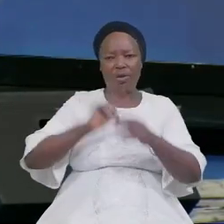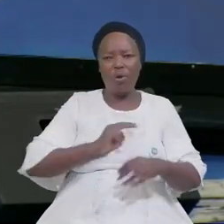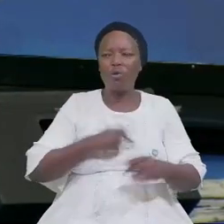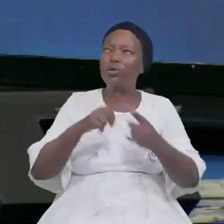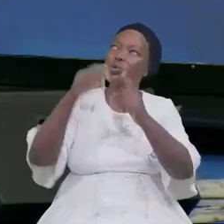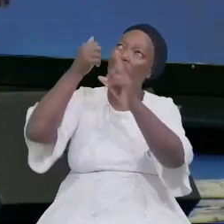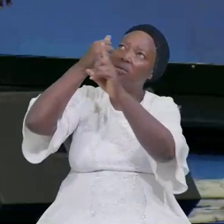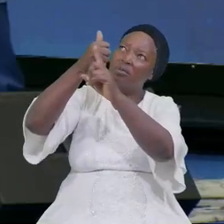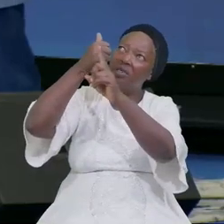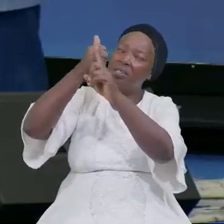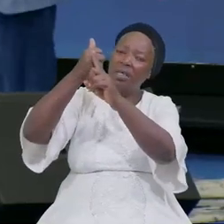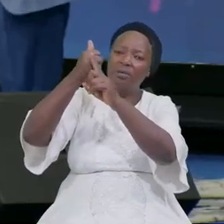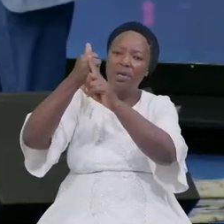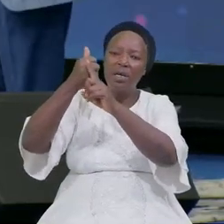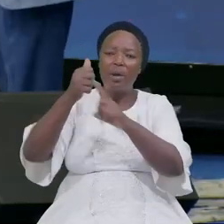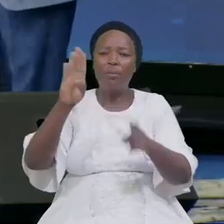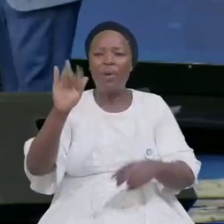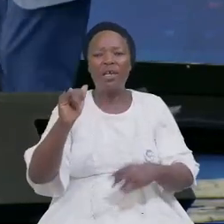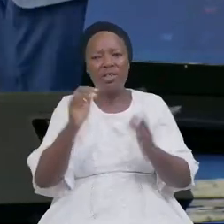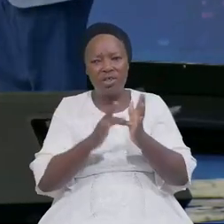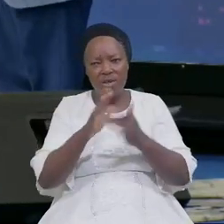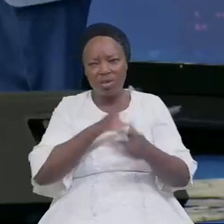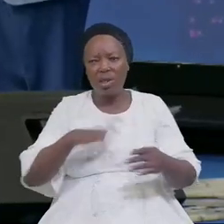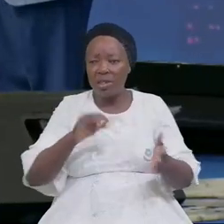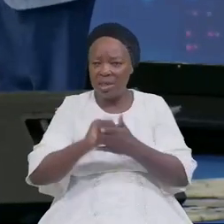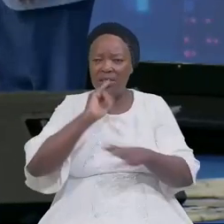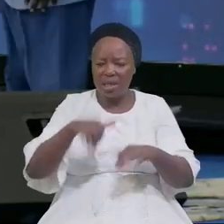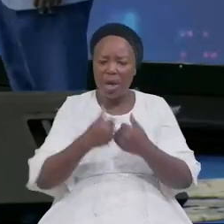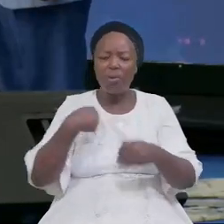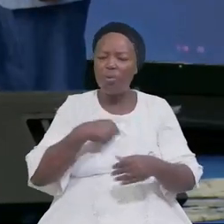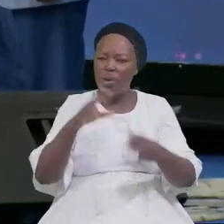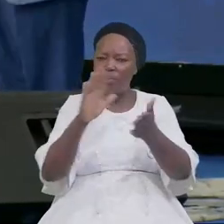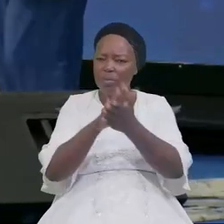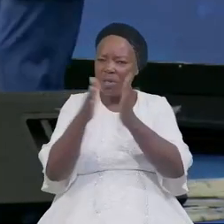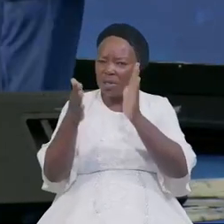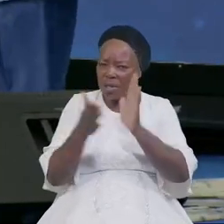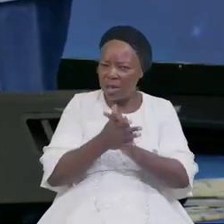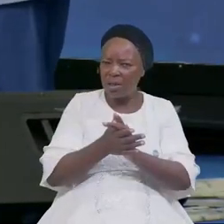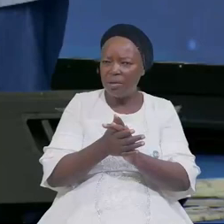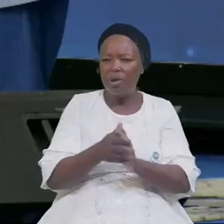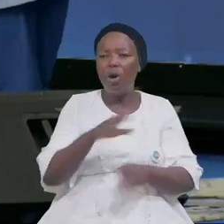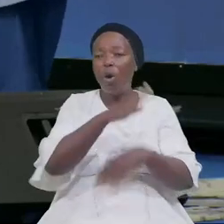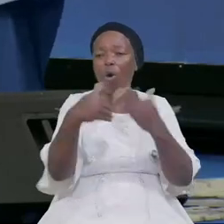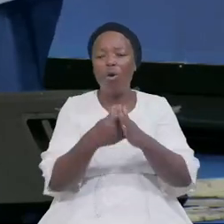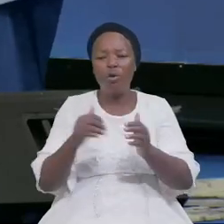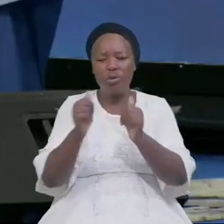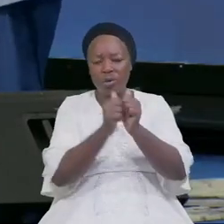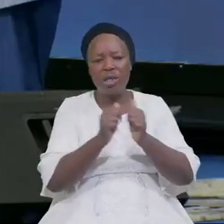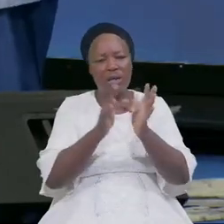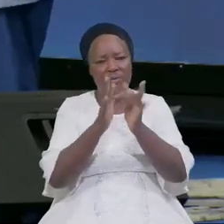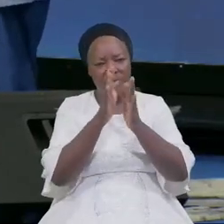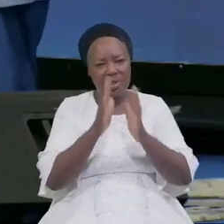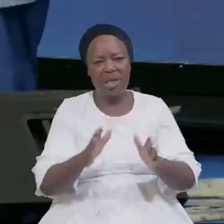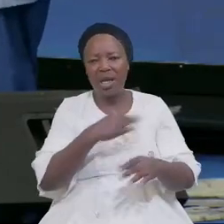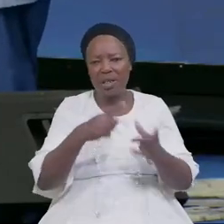lui-même par Jésus-Christ. C'est ainsi que nous sommes devenus des chrétiens entiers. Il veut